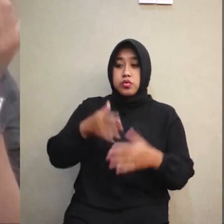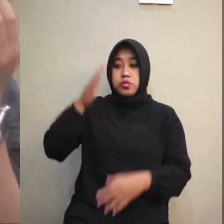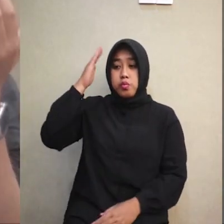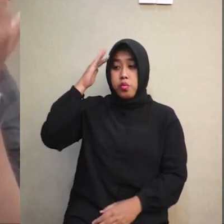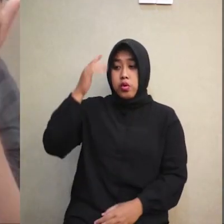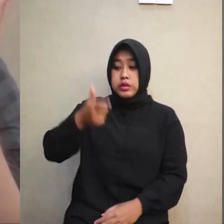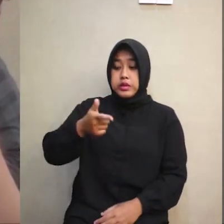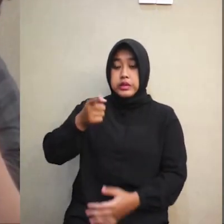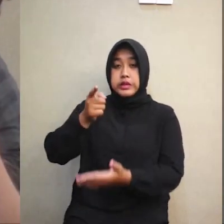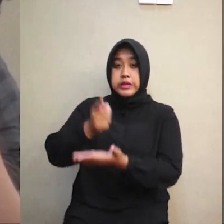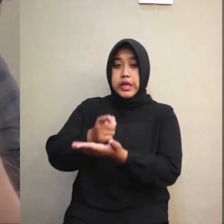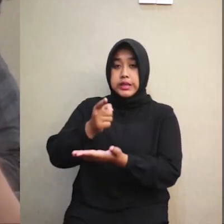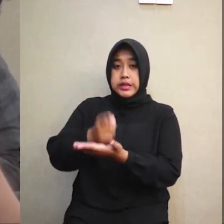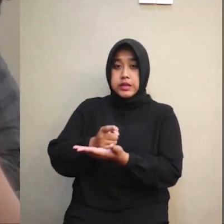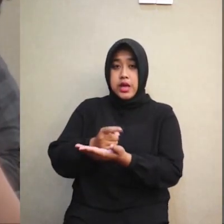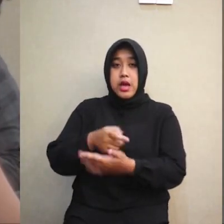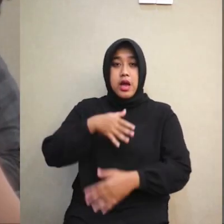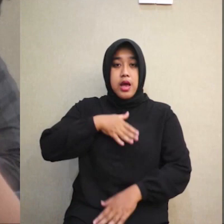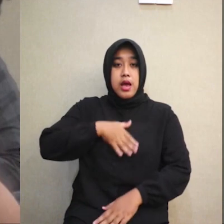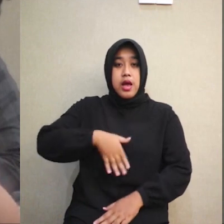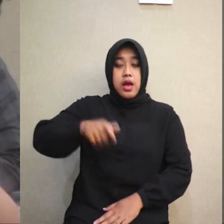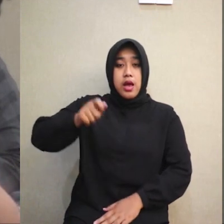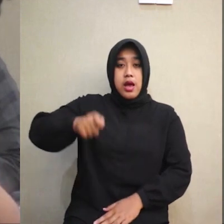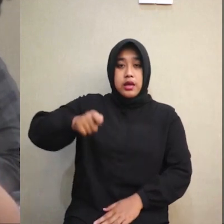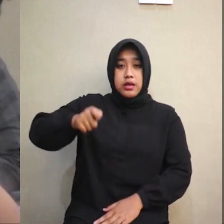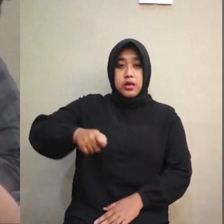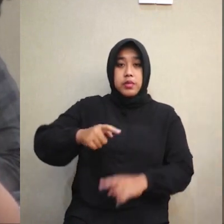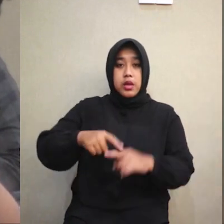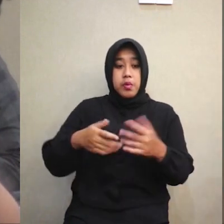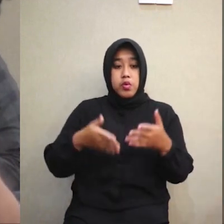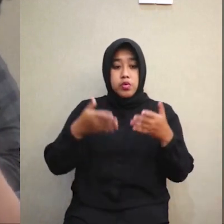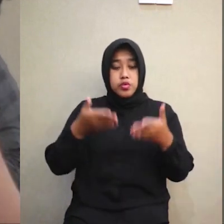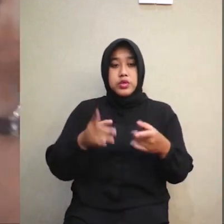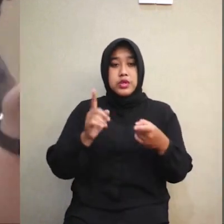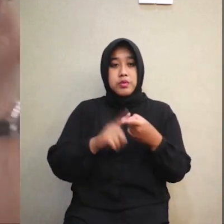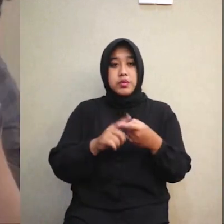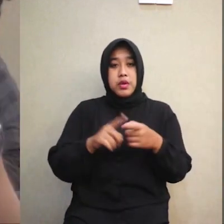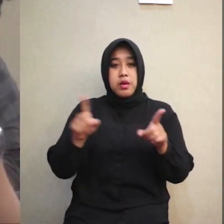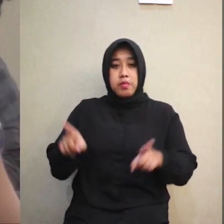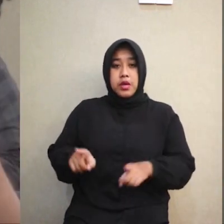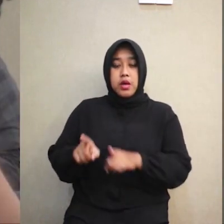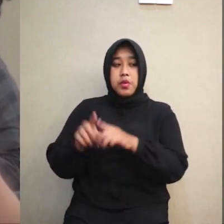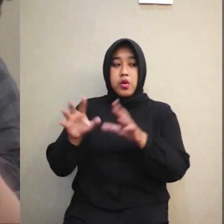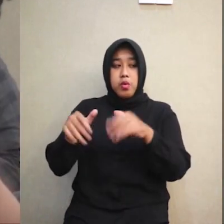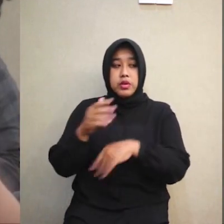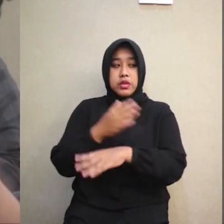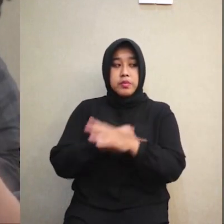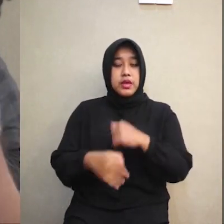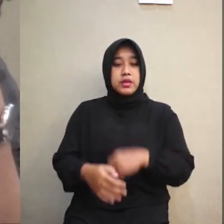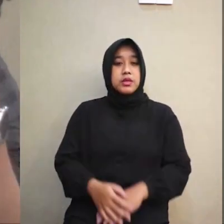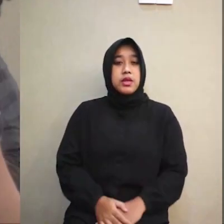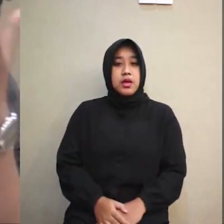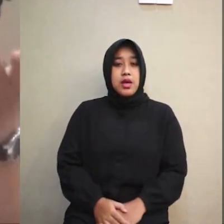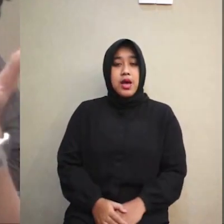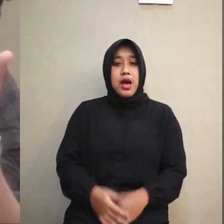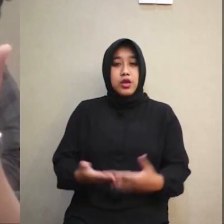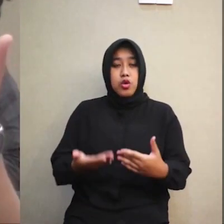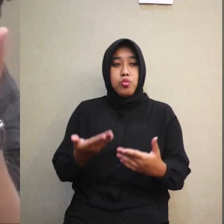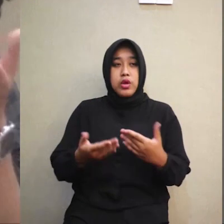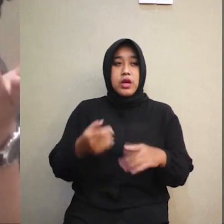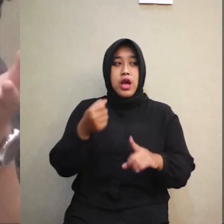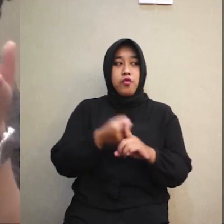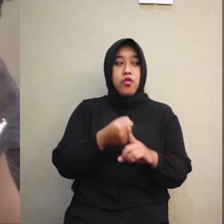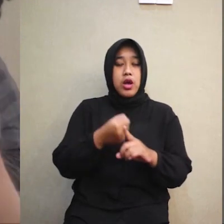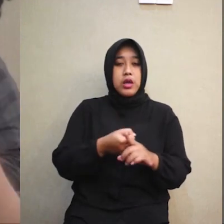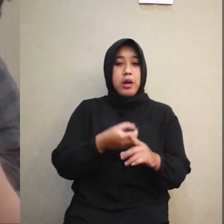Kejaksaan dan hakim tetapi juga untuk teman-teman yang mendampingi penyandang disabilitas atau bahasanya mungkin advokat